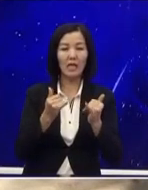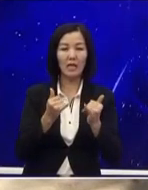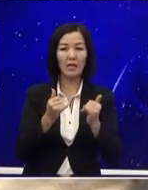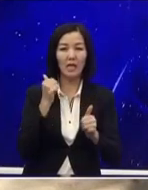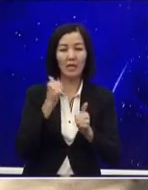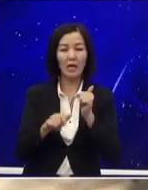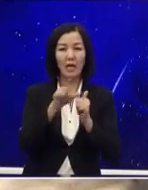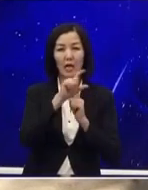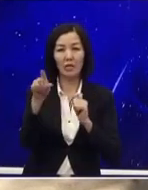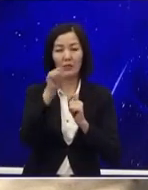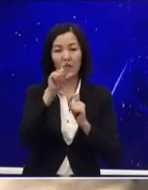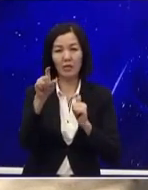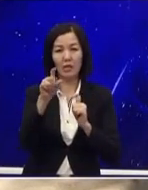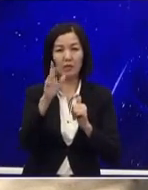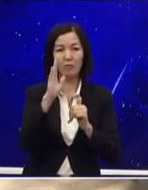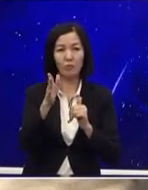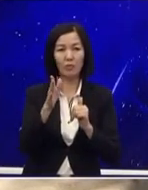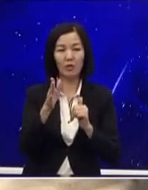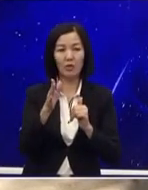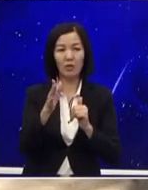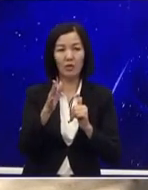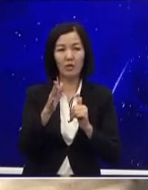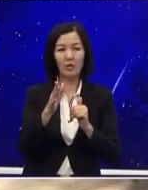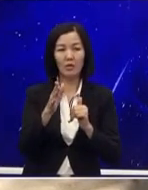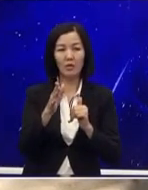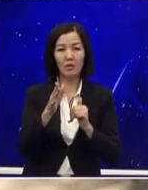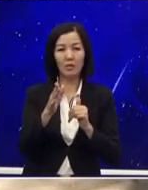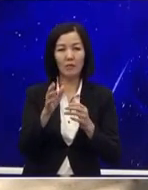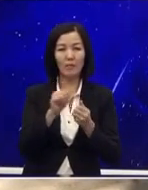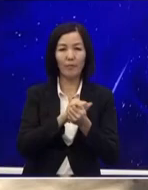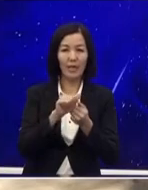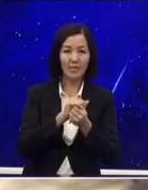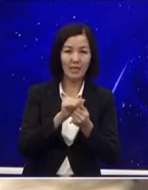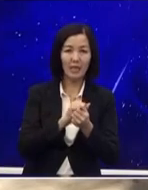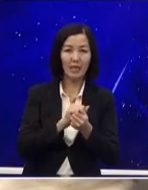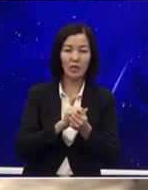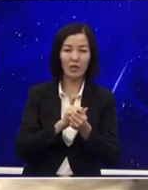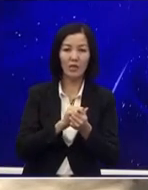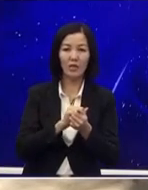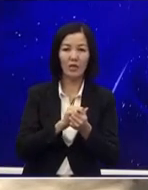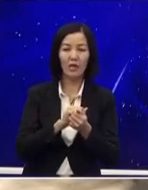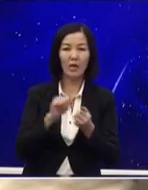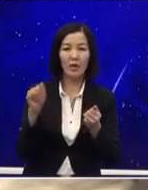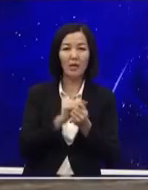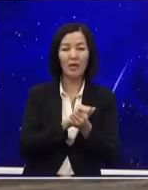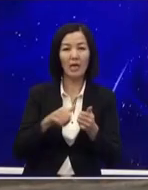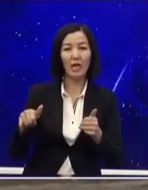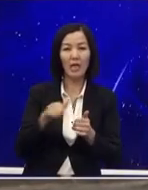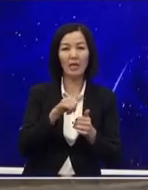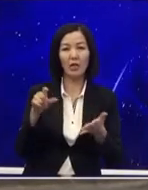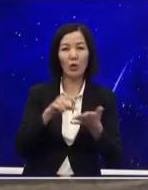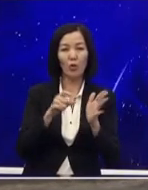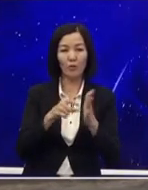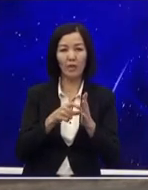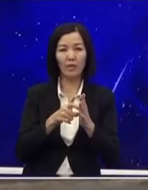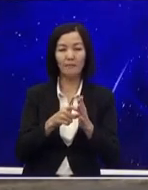каждом этаже. У нас здесь предусмотрено постирочные комнаты и сушильно-гладильные комнаты. Подходит к